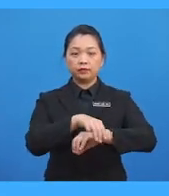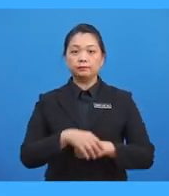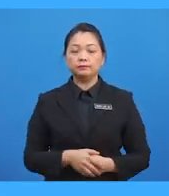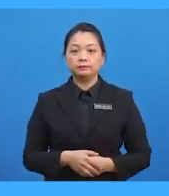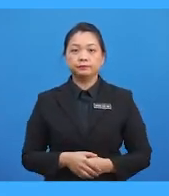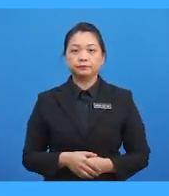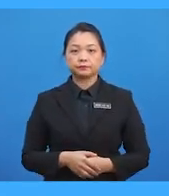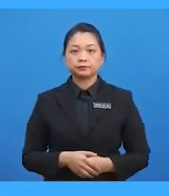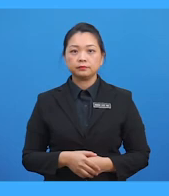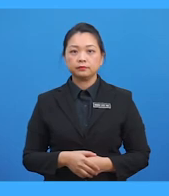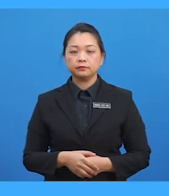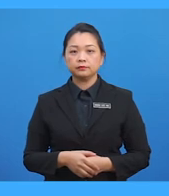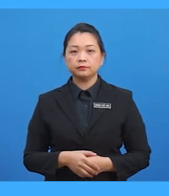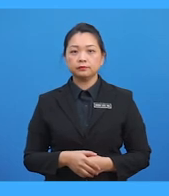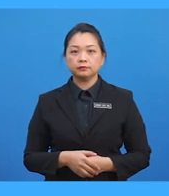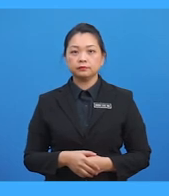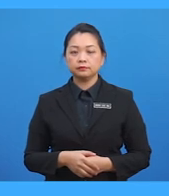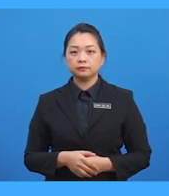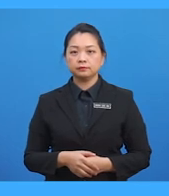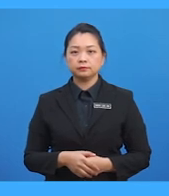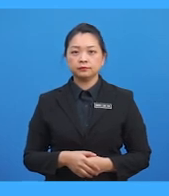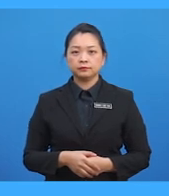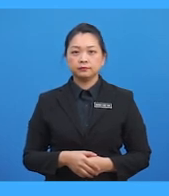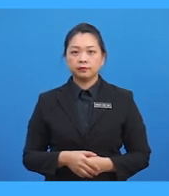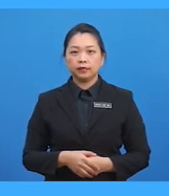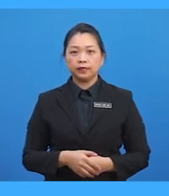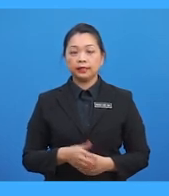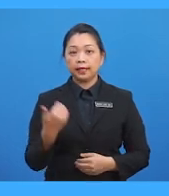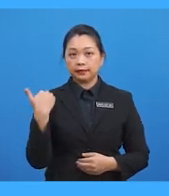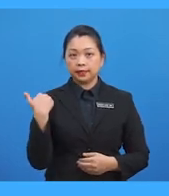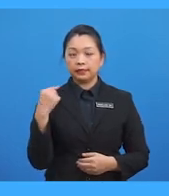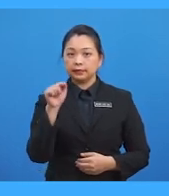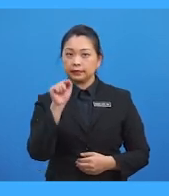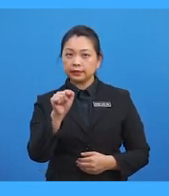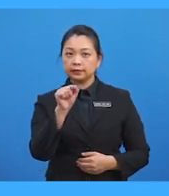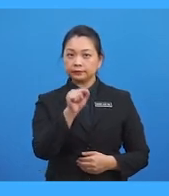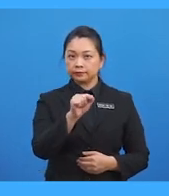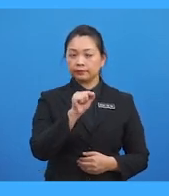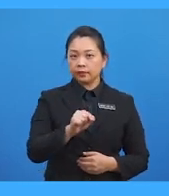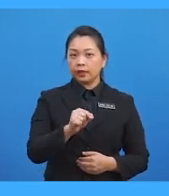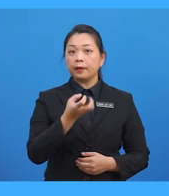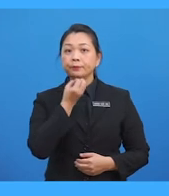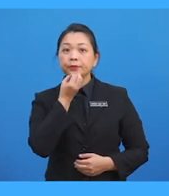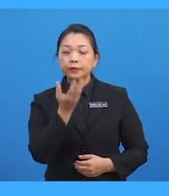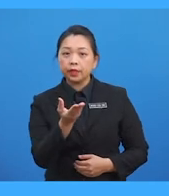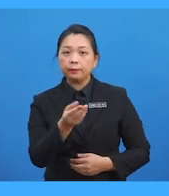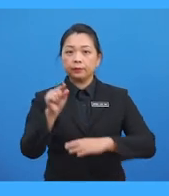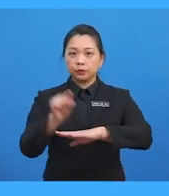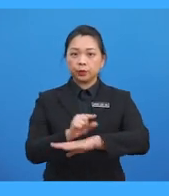yang murid-murid perlu ketahui. Petunjuk geografi merupakan tanda yang memberitahu para pengguna